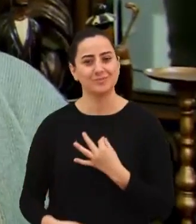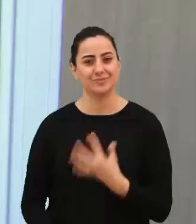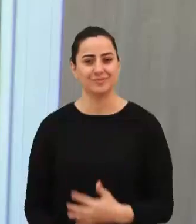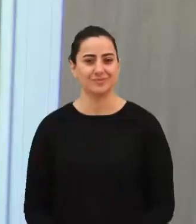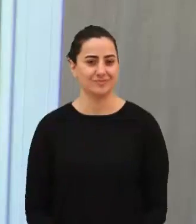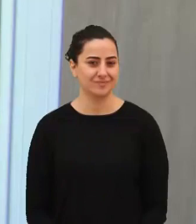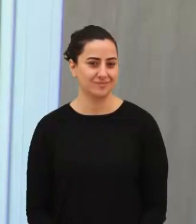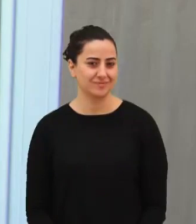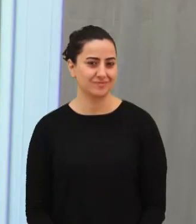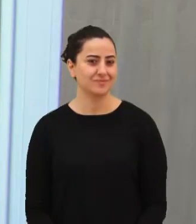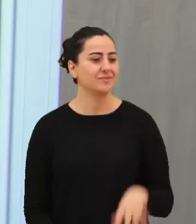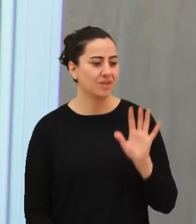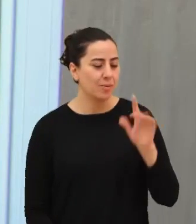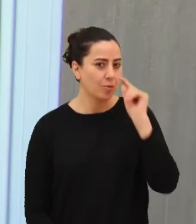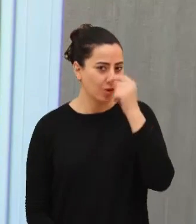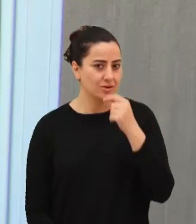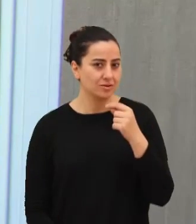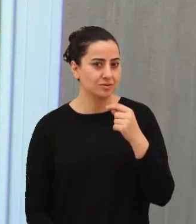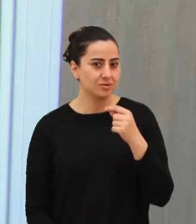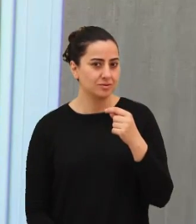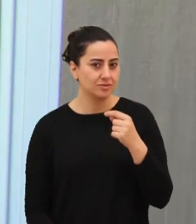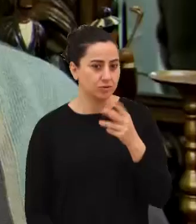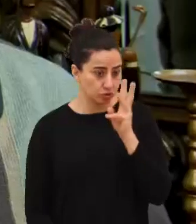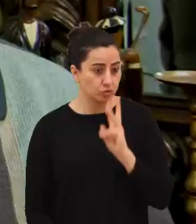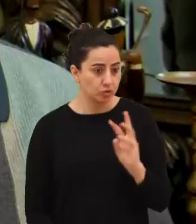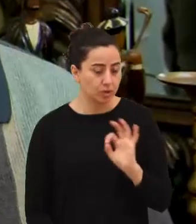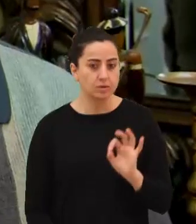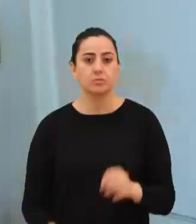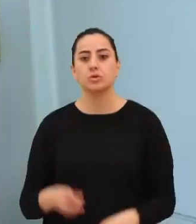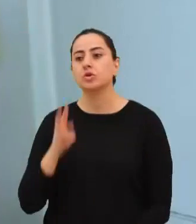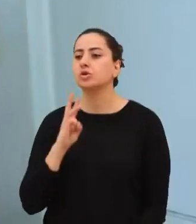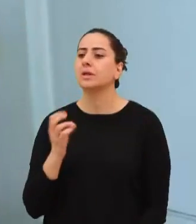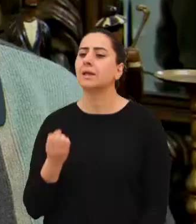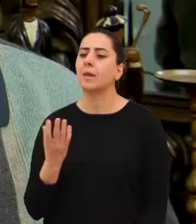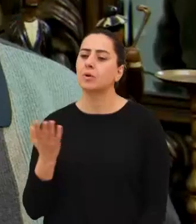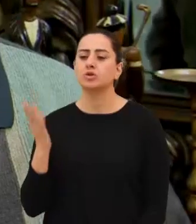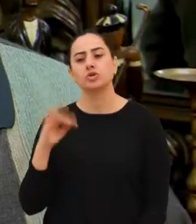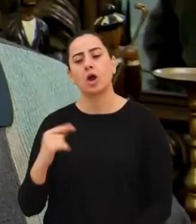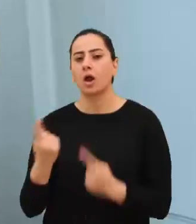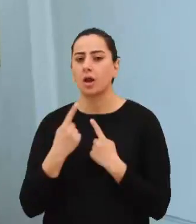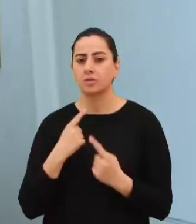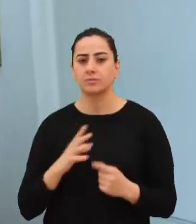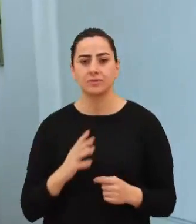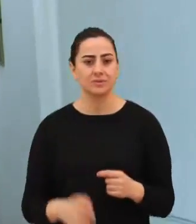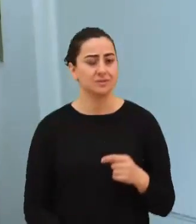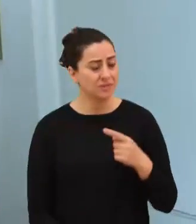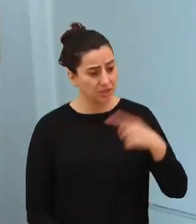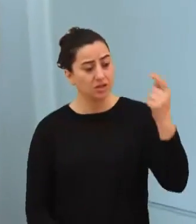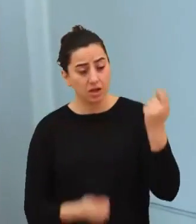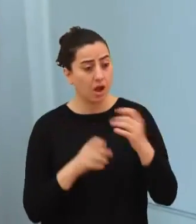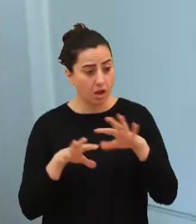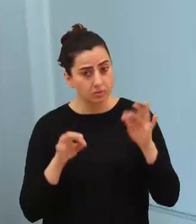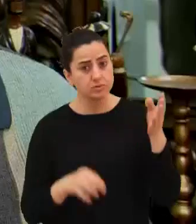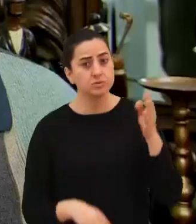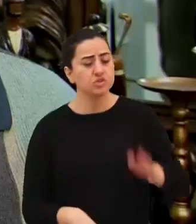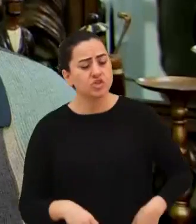efendim. Ya orası kolay. 300 yeter mi? Gitmese de sonra helalleşiriz efendim. Ya sen git hallet her şeyi tamam